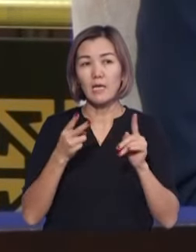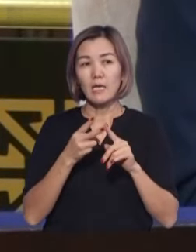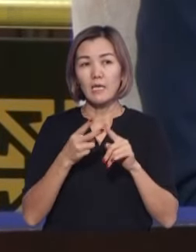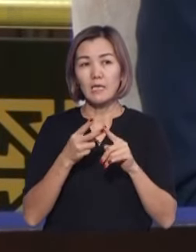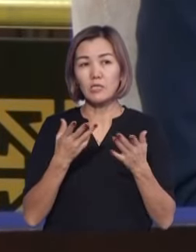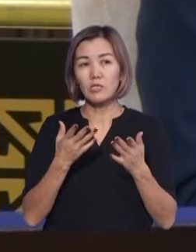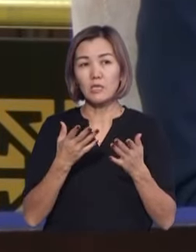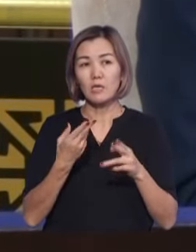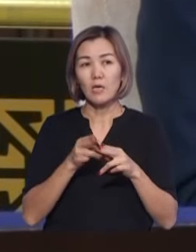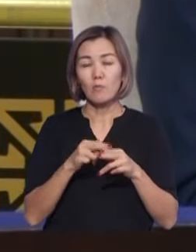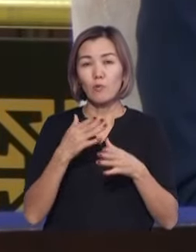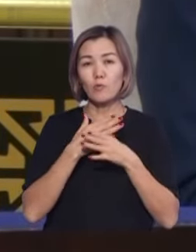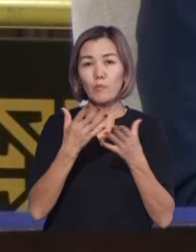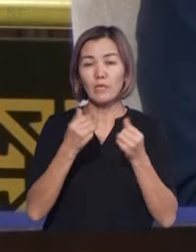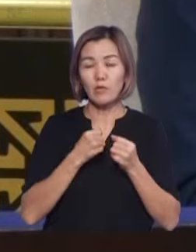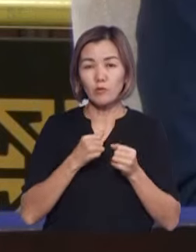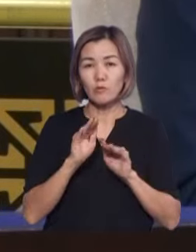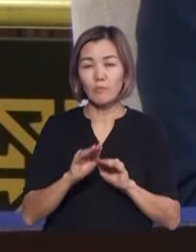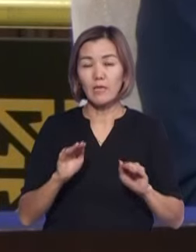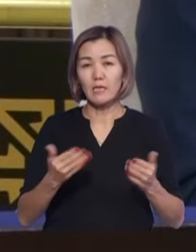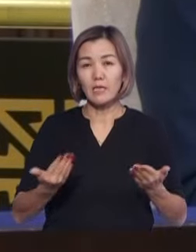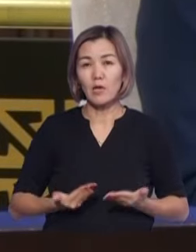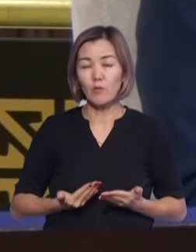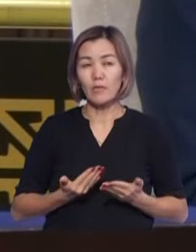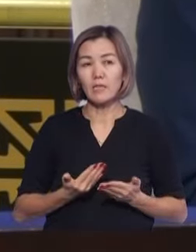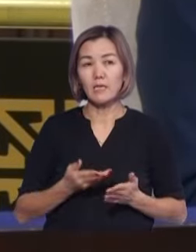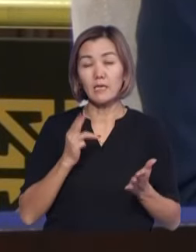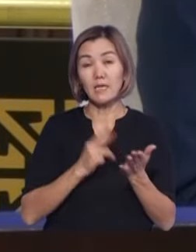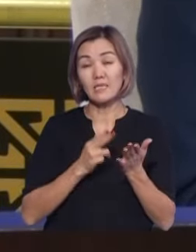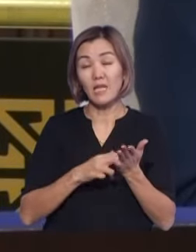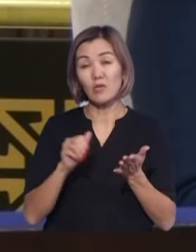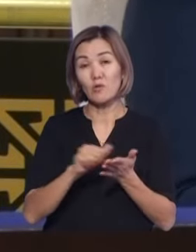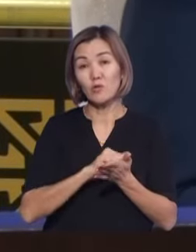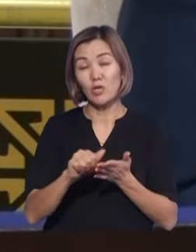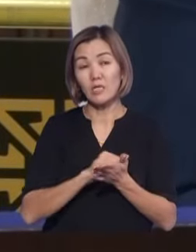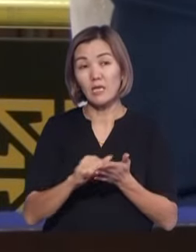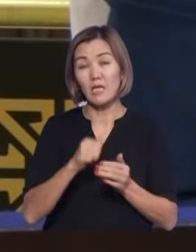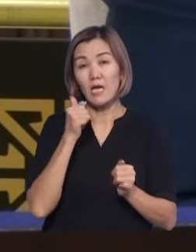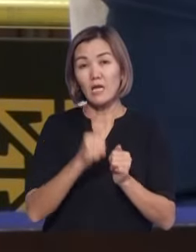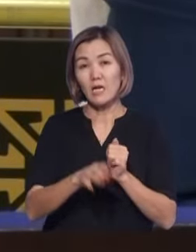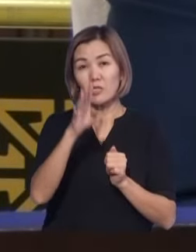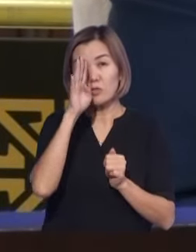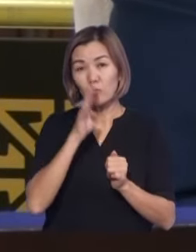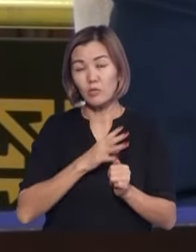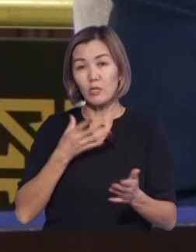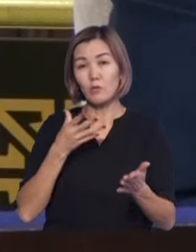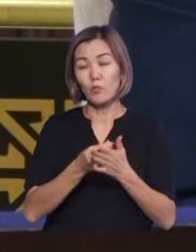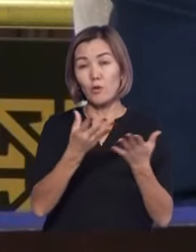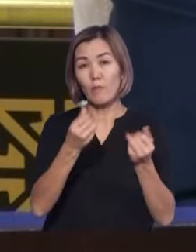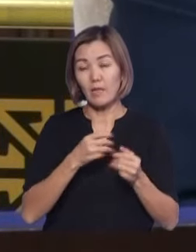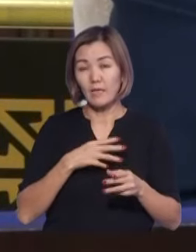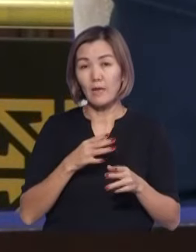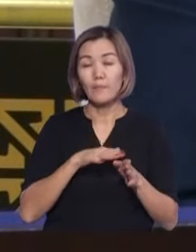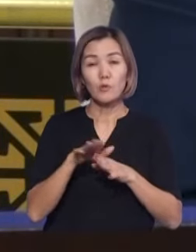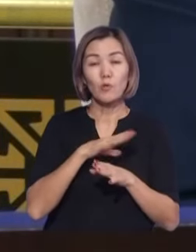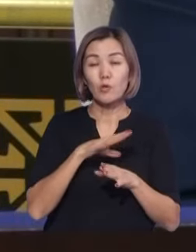жағынан бұл көмекті алу үшін ата-ана балалардың әлеуметтік мәртебесін растайтын құжаттарды 90 сайын ақылы негізде алады. Ал толық